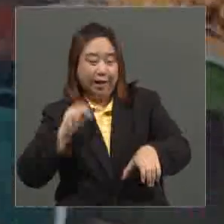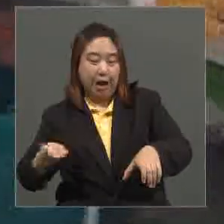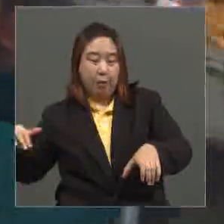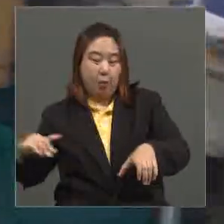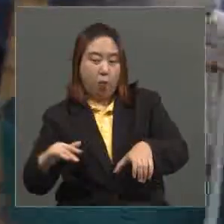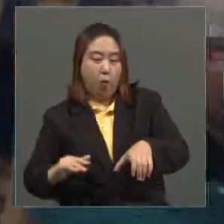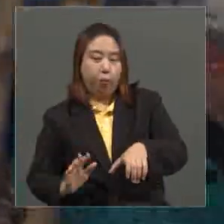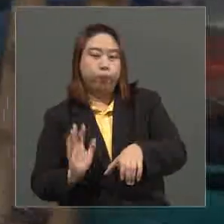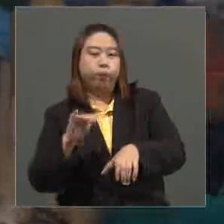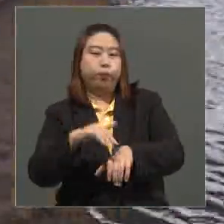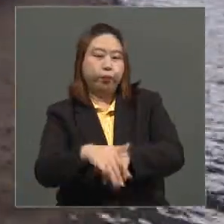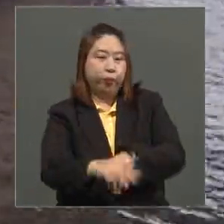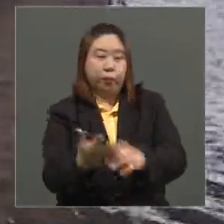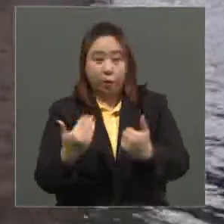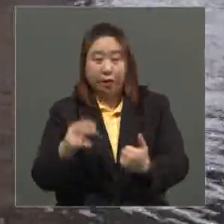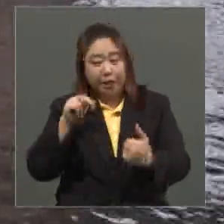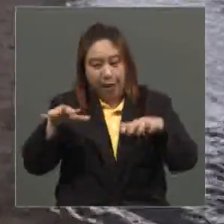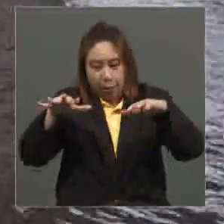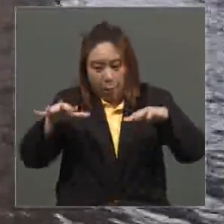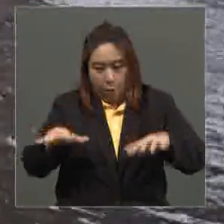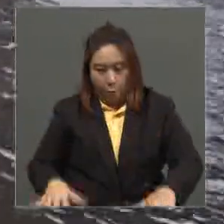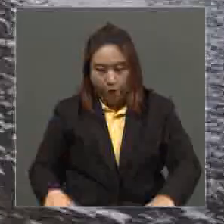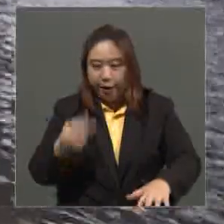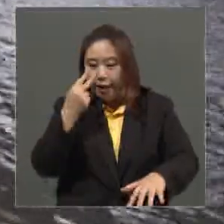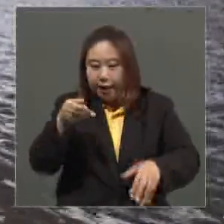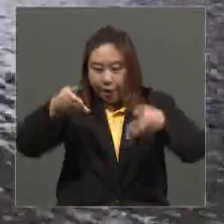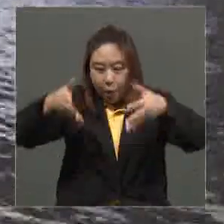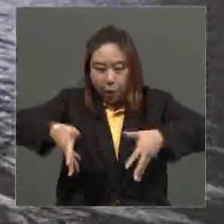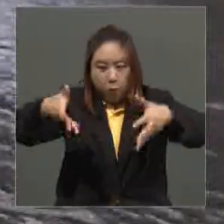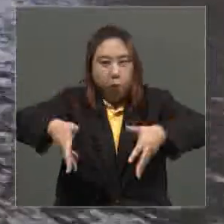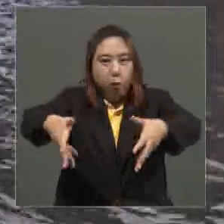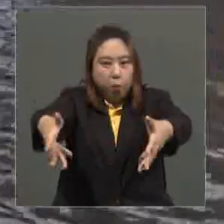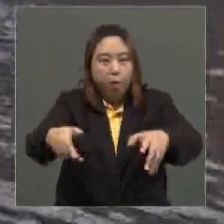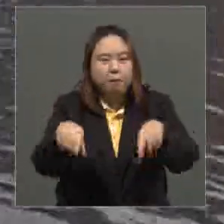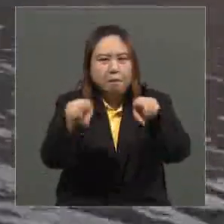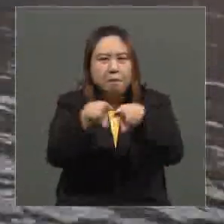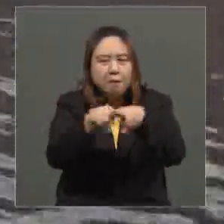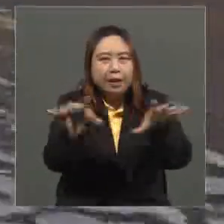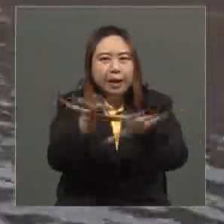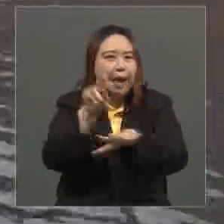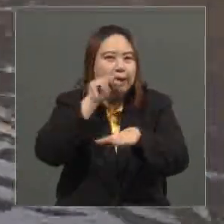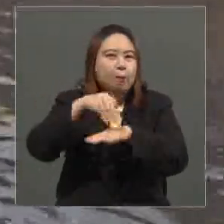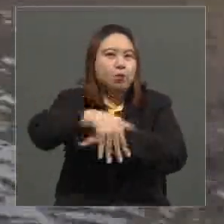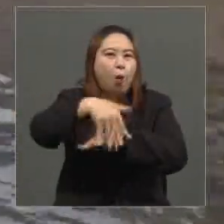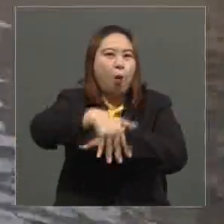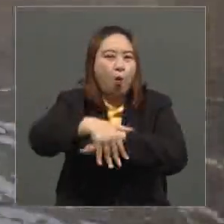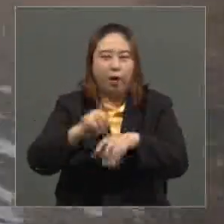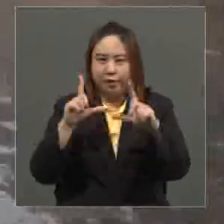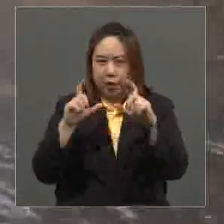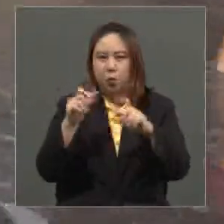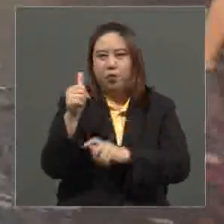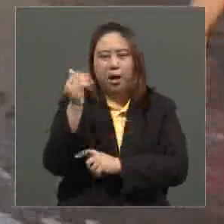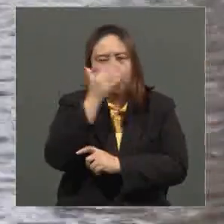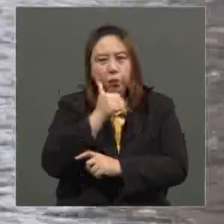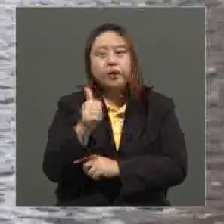ช่วงที่น้ำลดจนเผยให้เห็นภาพของม่านน้ำขนาดยักษ์มองดูเนี่ยมันจะคล้ายกับน้ำตกเป็นมุมถ่ายรูปได้เป็นอย่าง